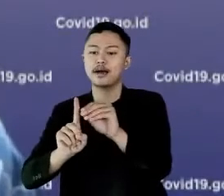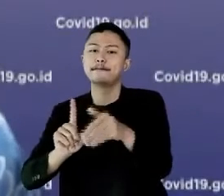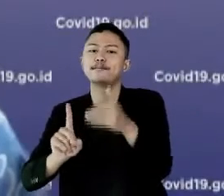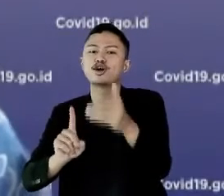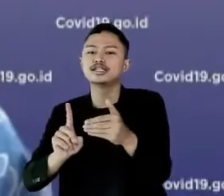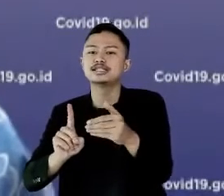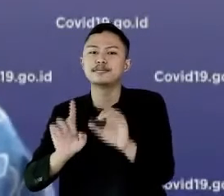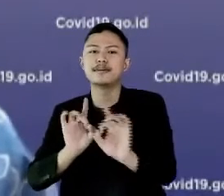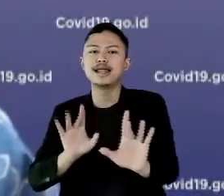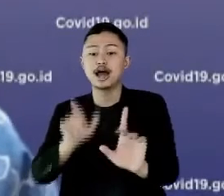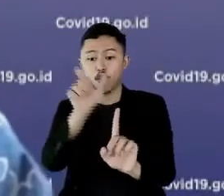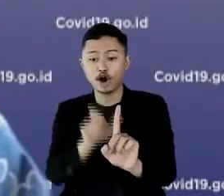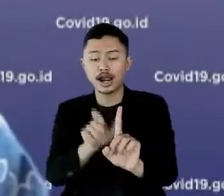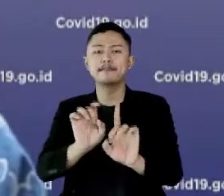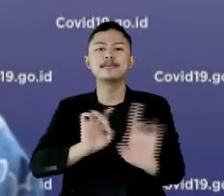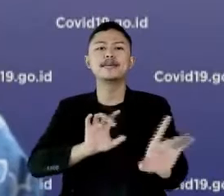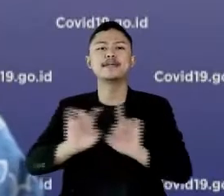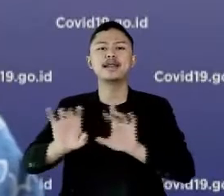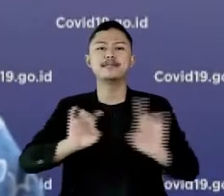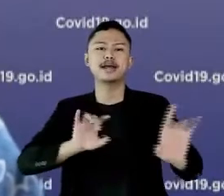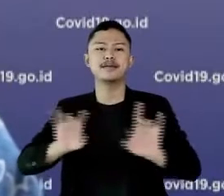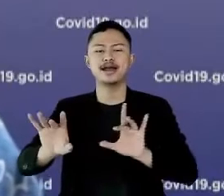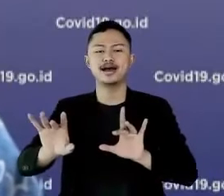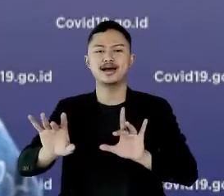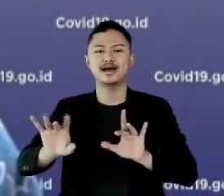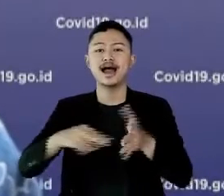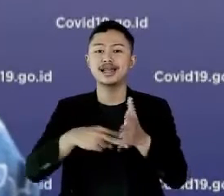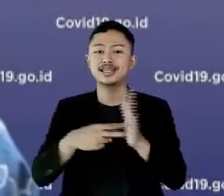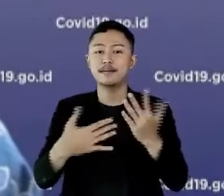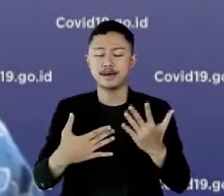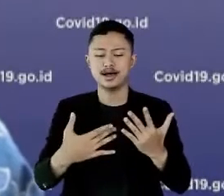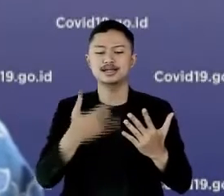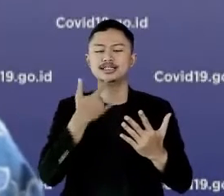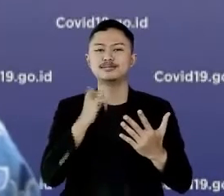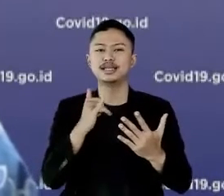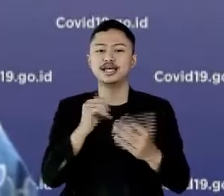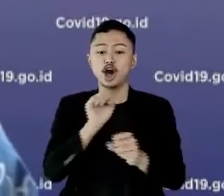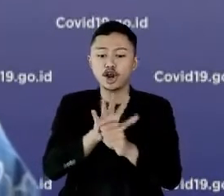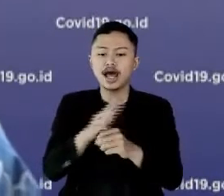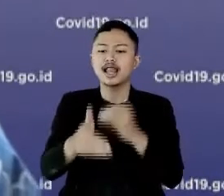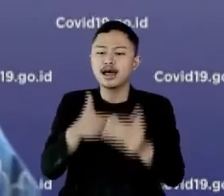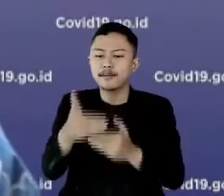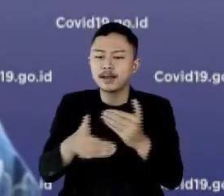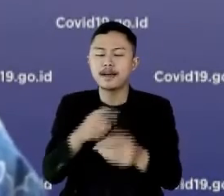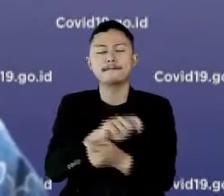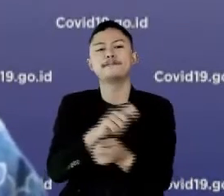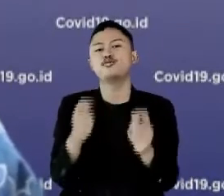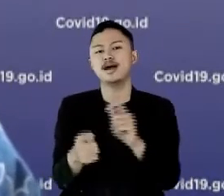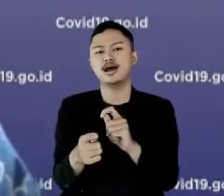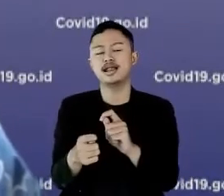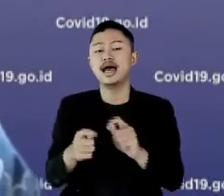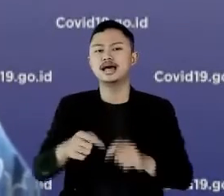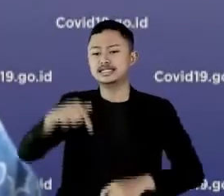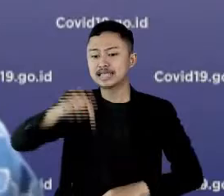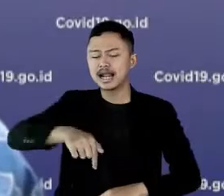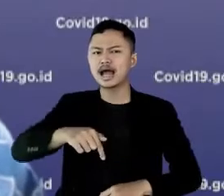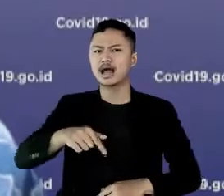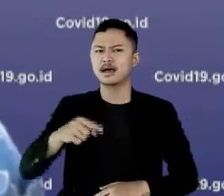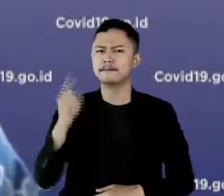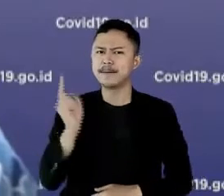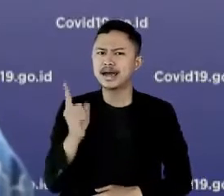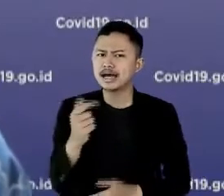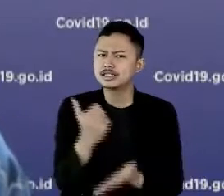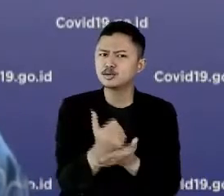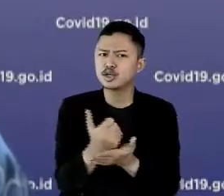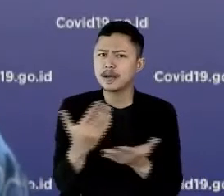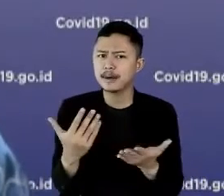gitu. Nah, salah kopi ini atau mutasi ini jadi masalah kalau yang timbul adalah mutan yang lebih